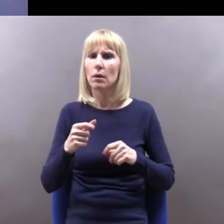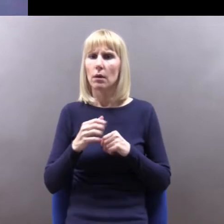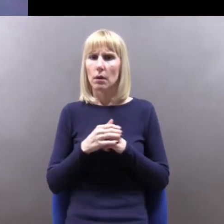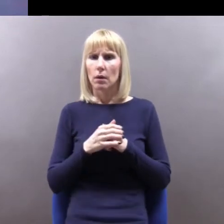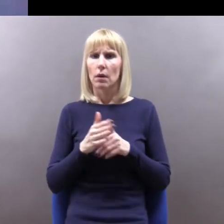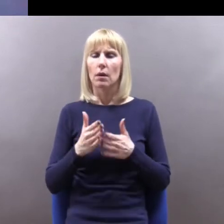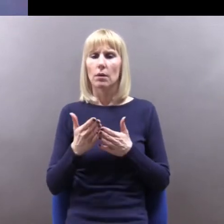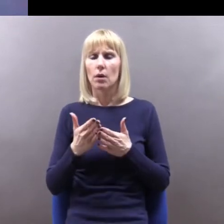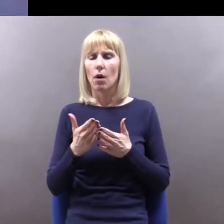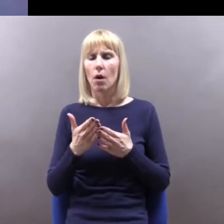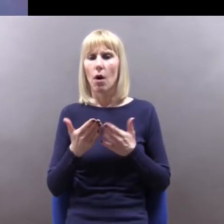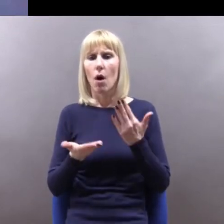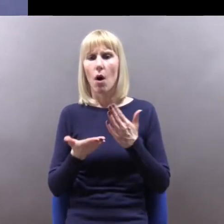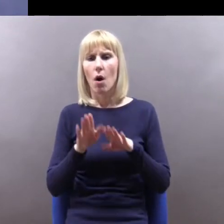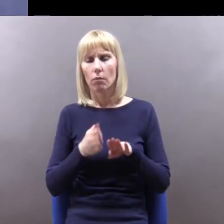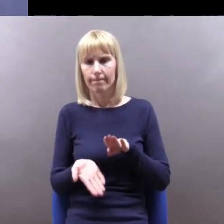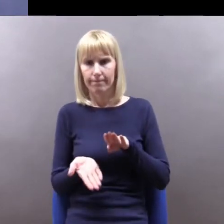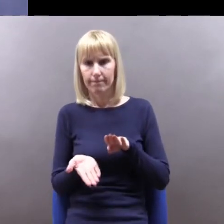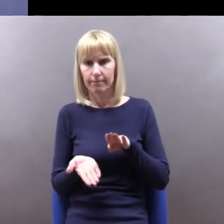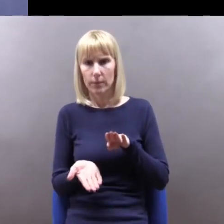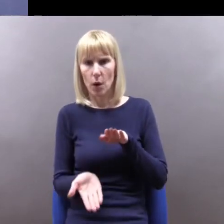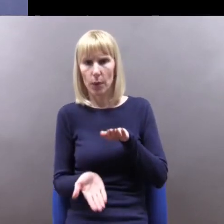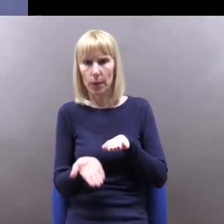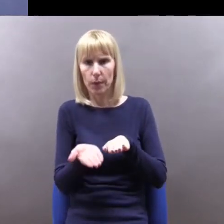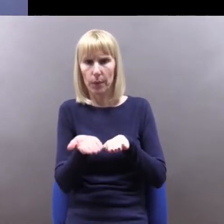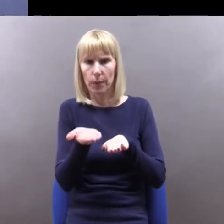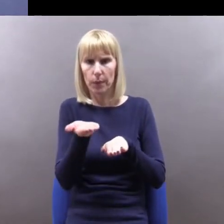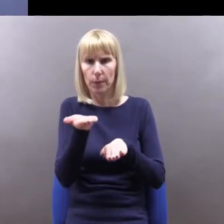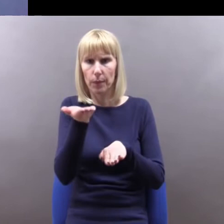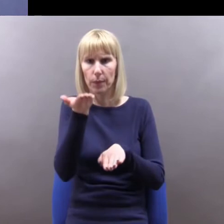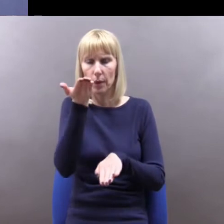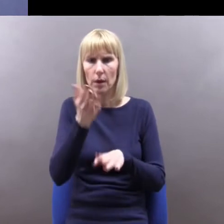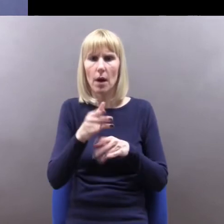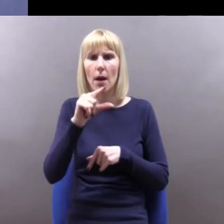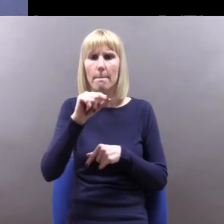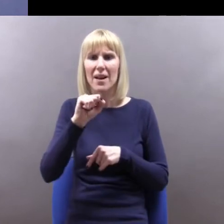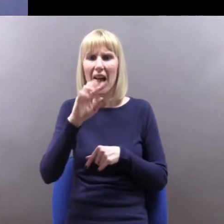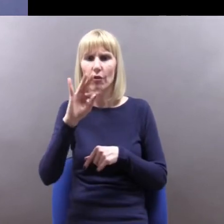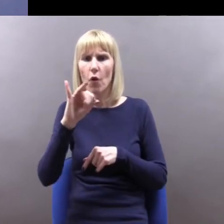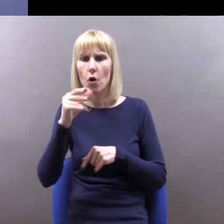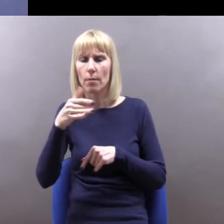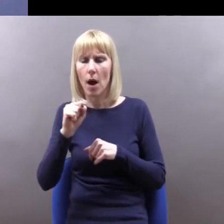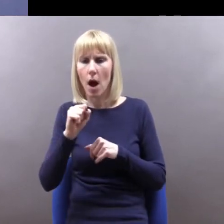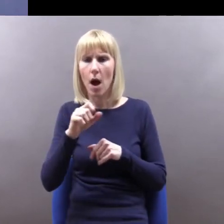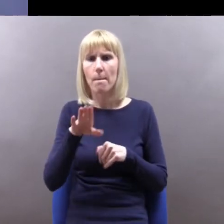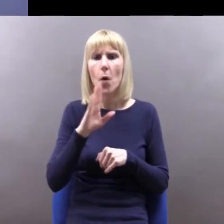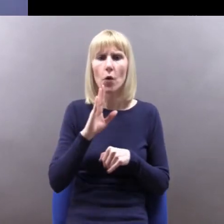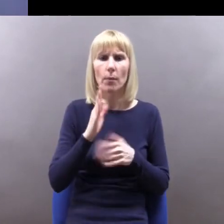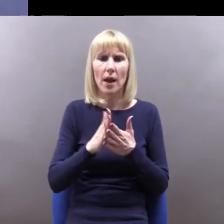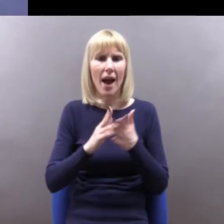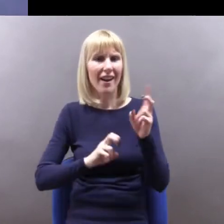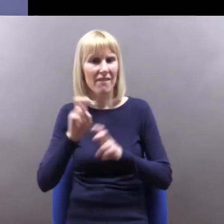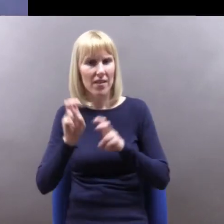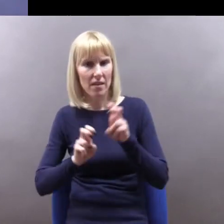podnośnikach platformowych, których też trzeba trzymać guzik cały czas, mimo że on wygląda prawie jak